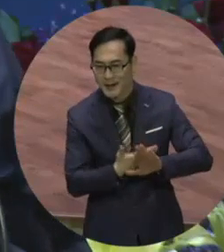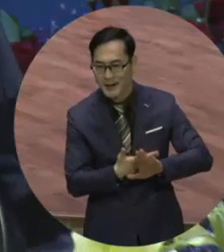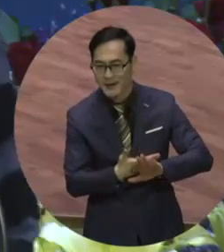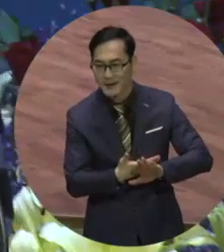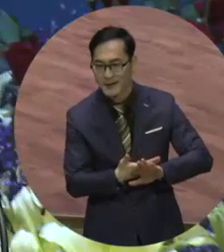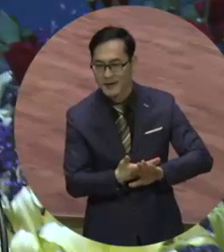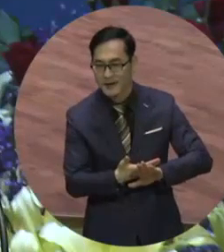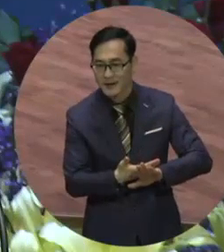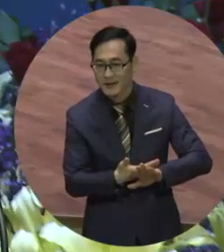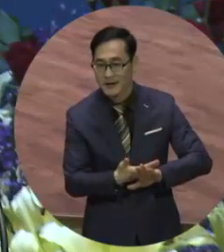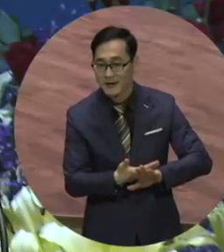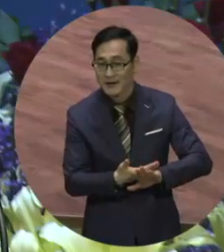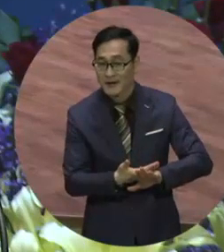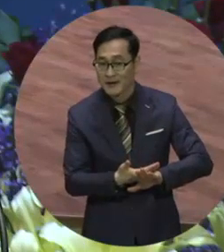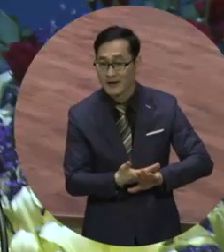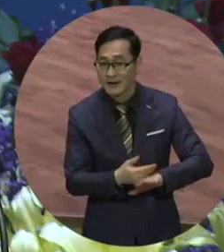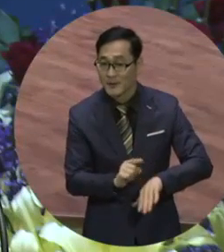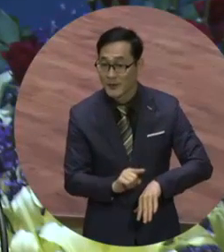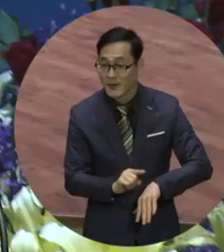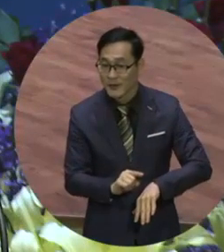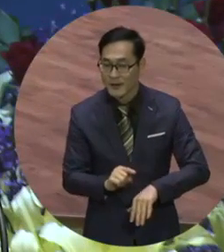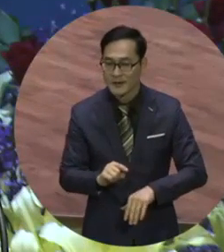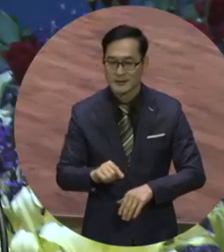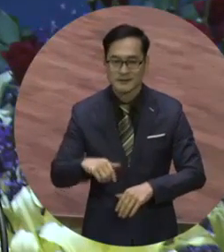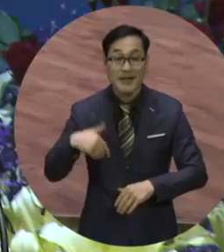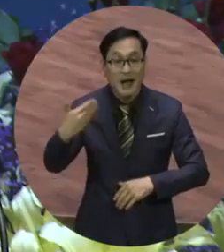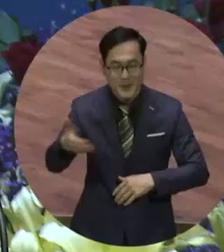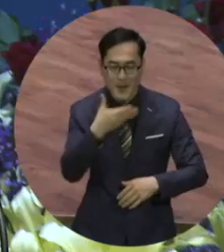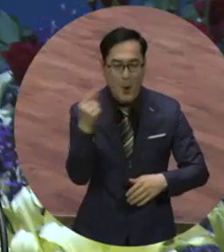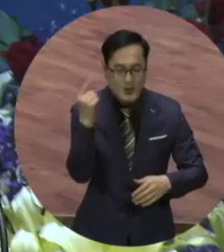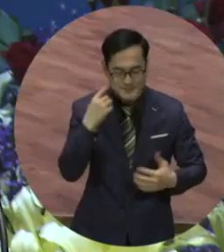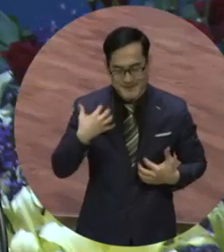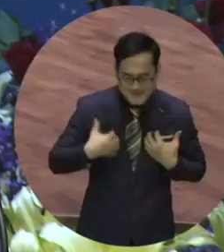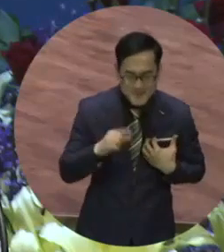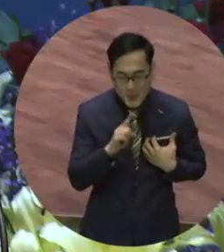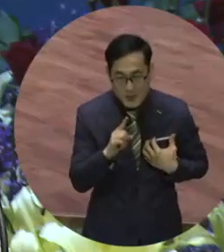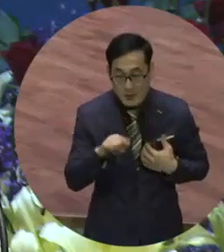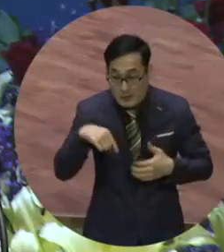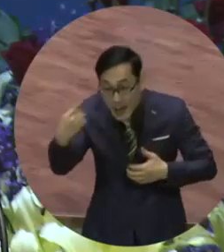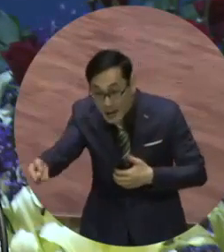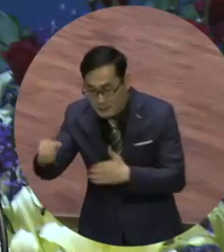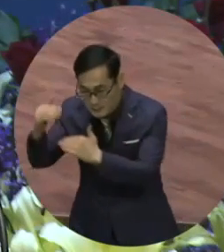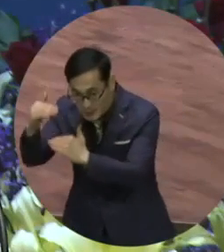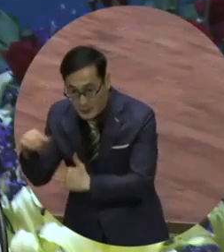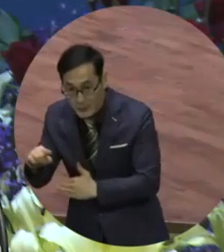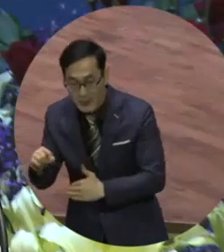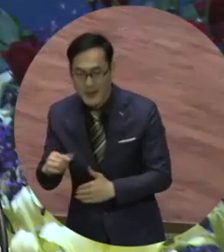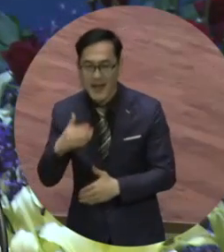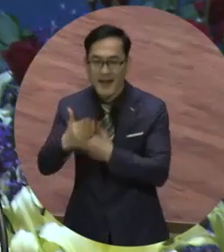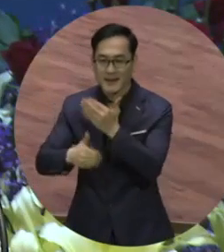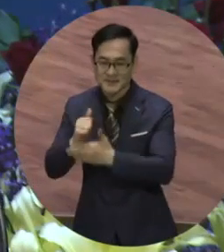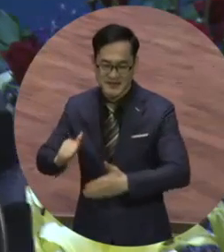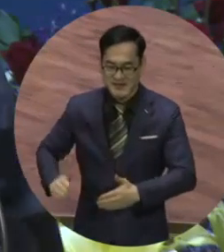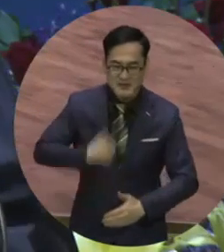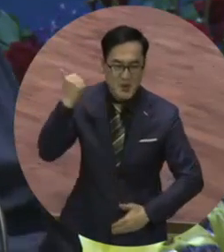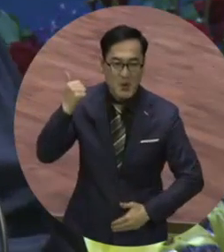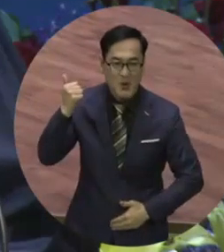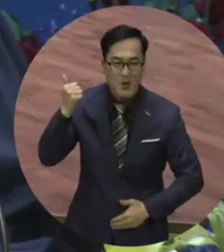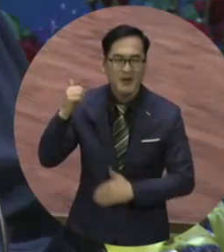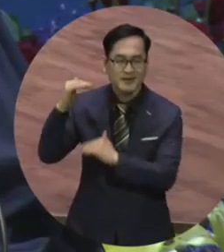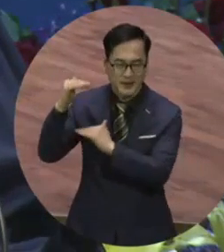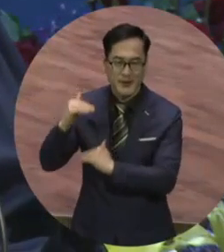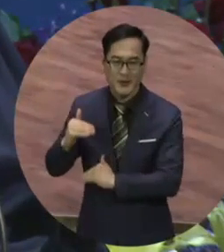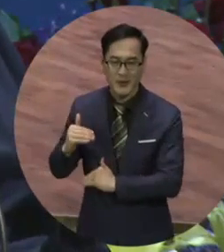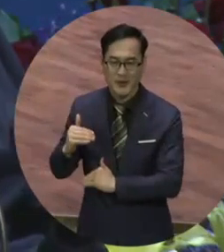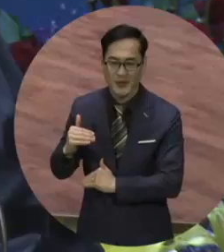본론 첫 마디가 뭐냐? 하나님의 진노라고 표현이 시작됩니다. 하나님의 진노, 듣기 별로